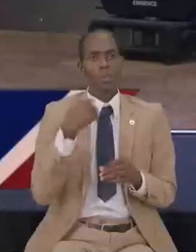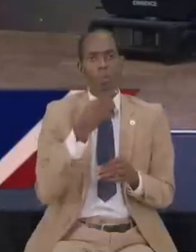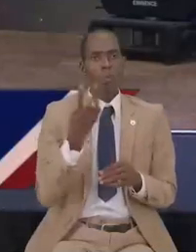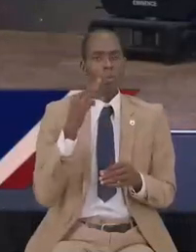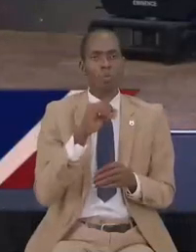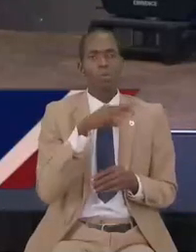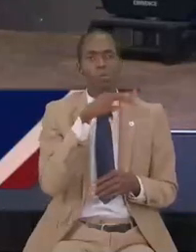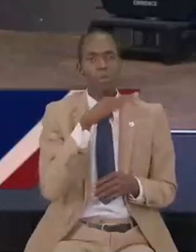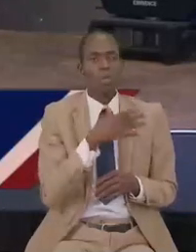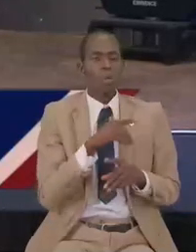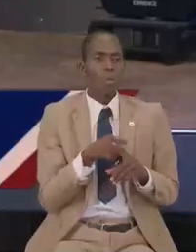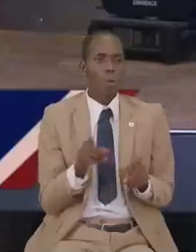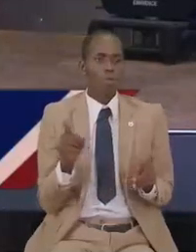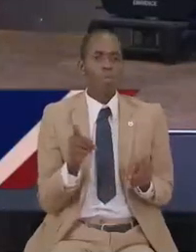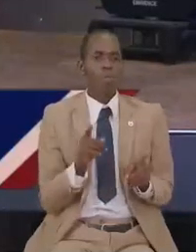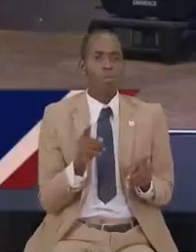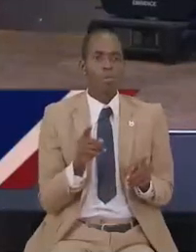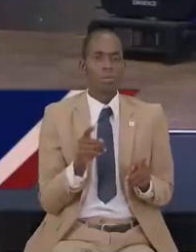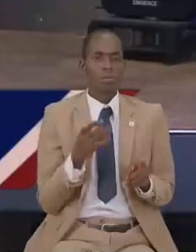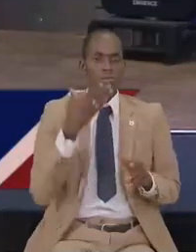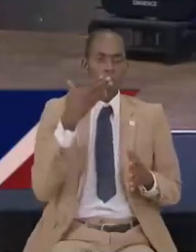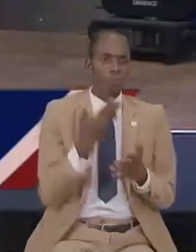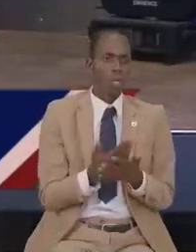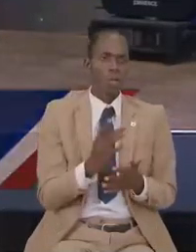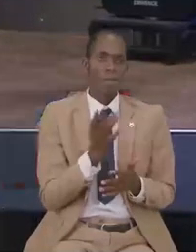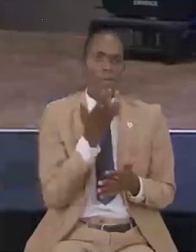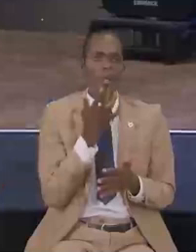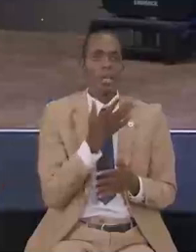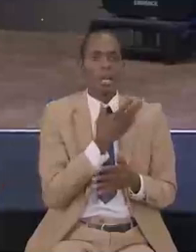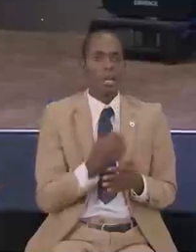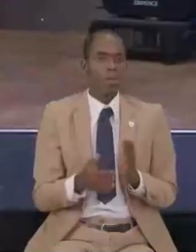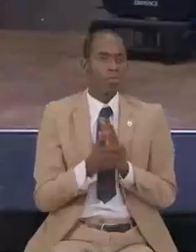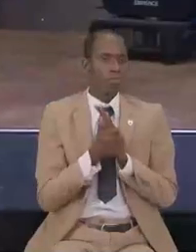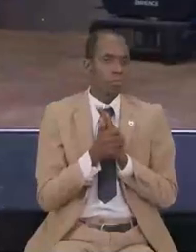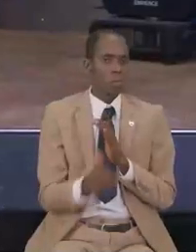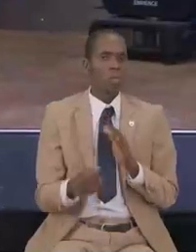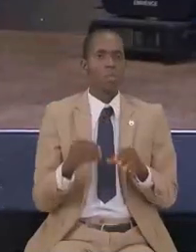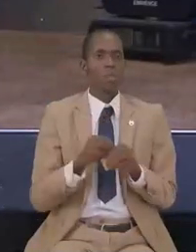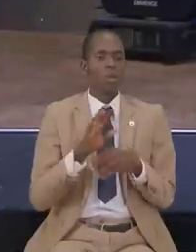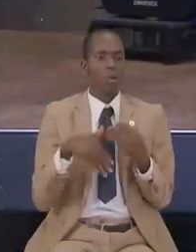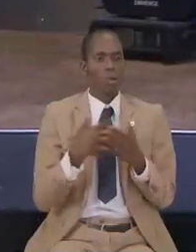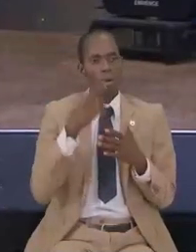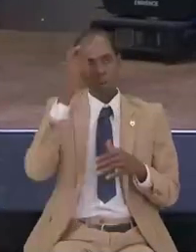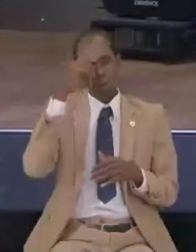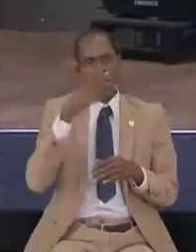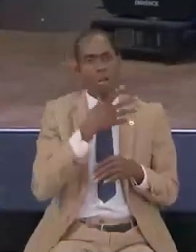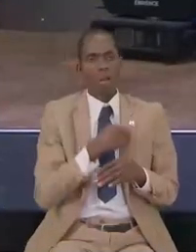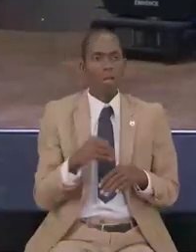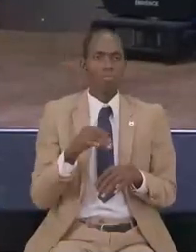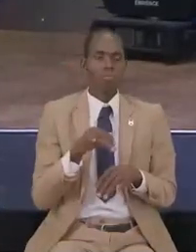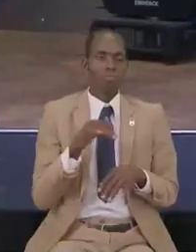sans défaut corporel, beaux de figure, doués de sagesse, d'intelligence et d'instruction,